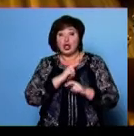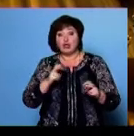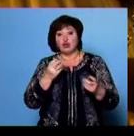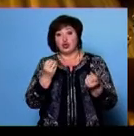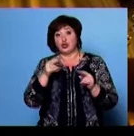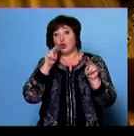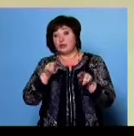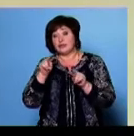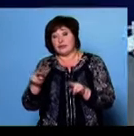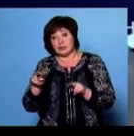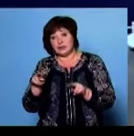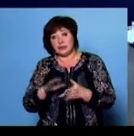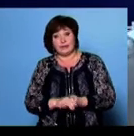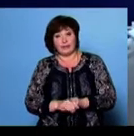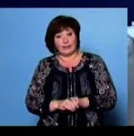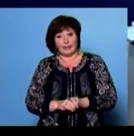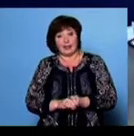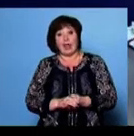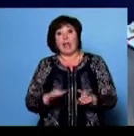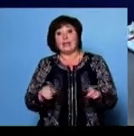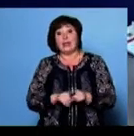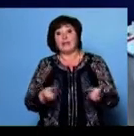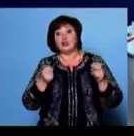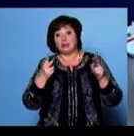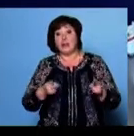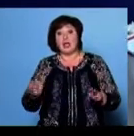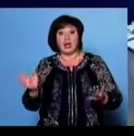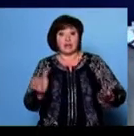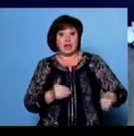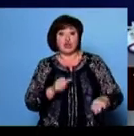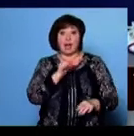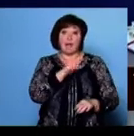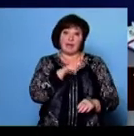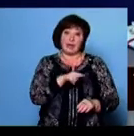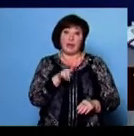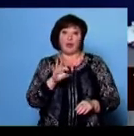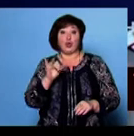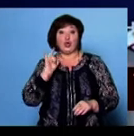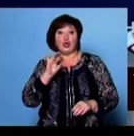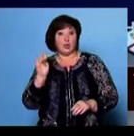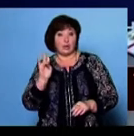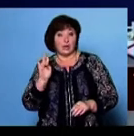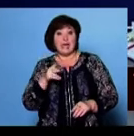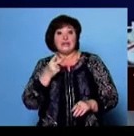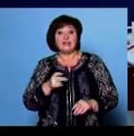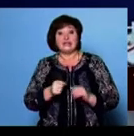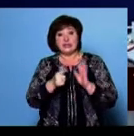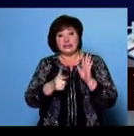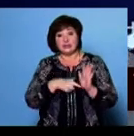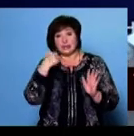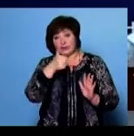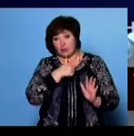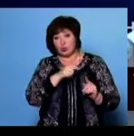подобных преступлений. Эти преступления она уже совершила с апреля по июнь 2017 года.